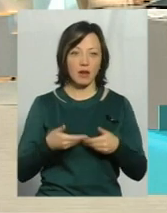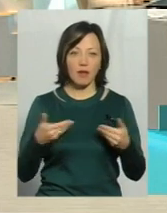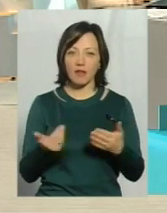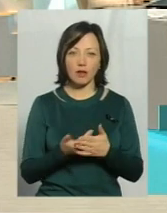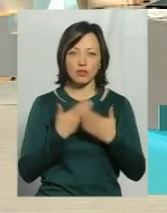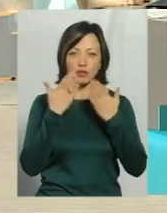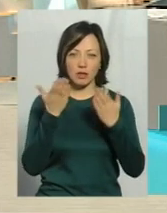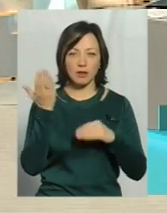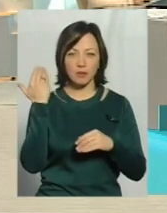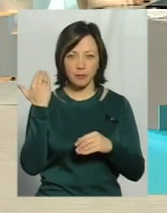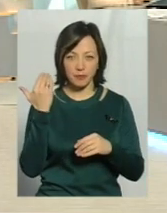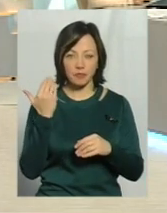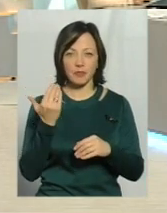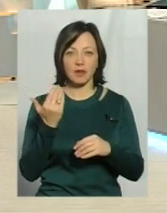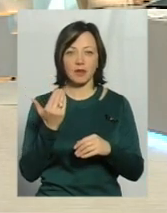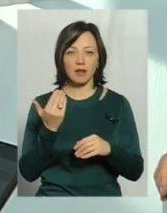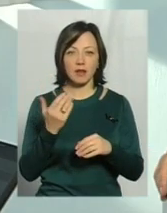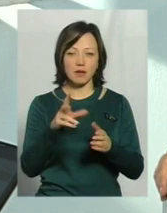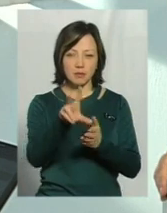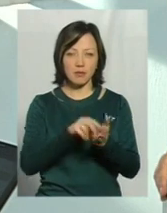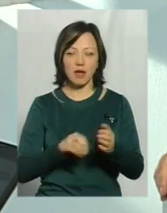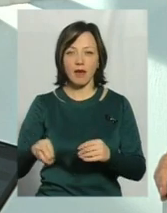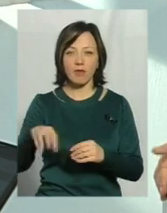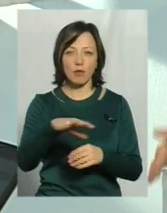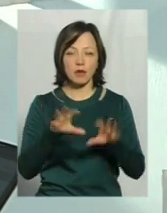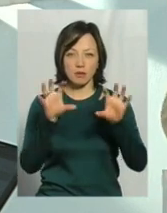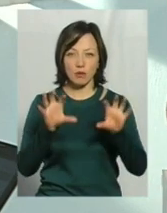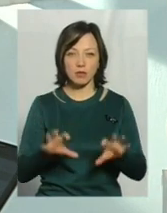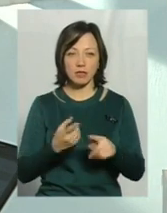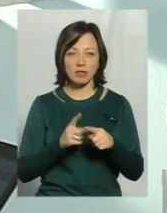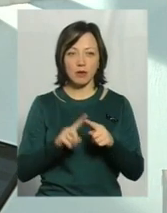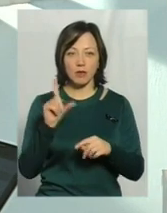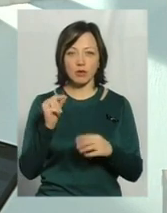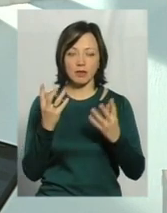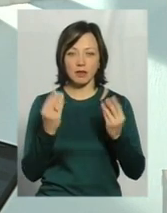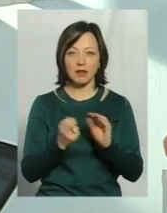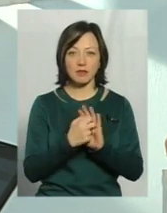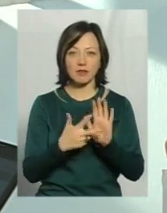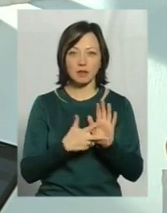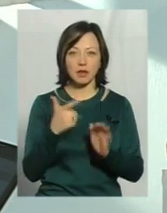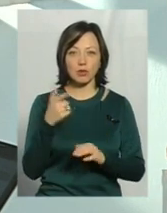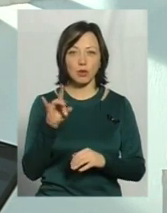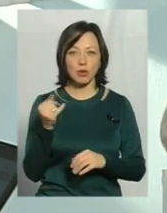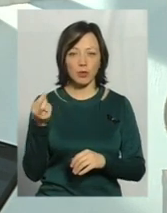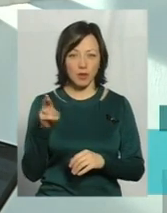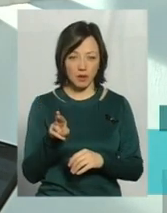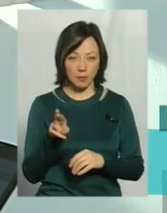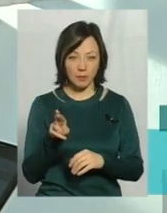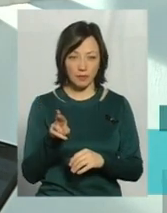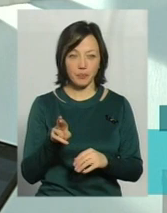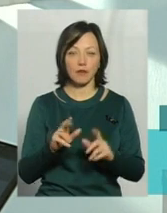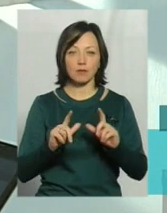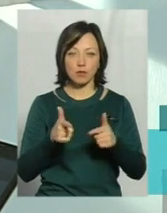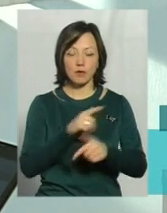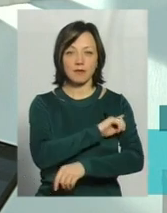ми їх читали, вони прийшли з європейського законодавства. Це був понеділок, 18 грудня, вступили